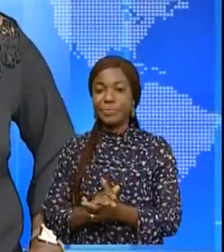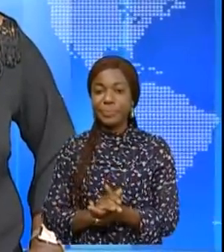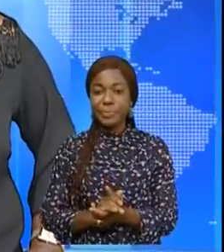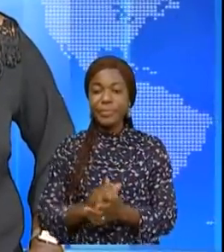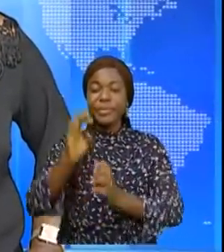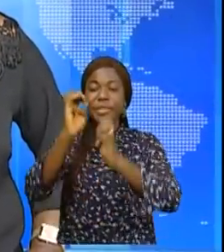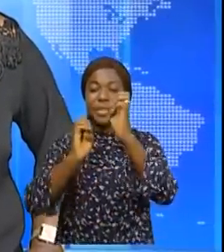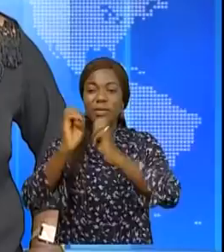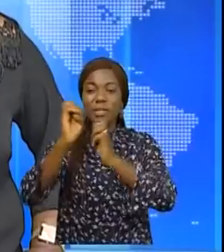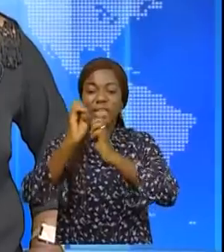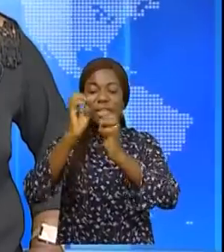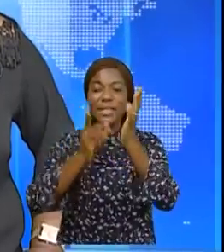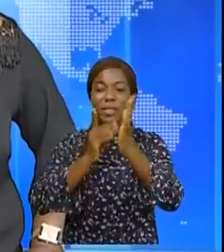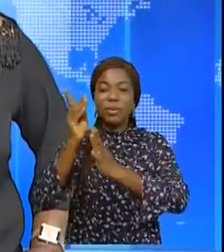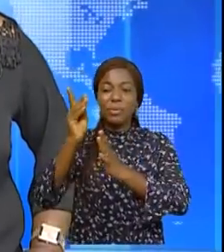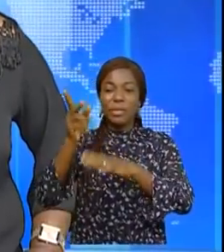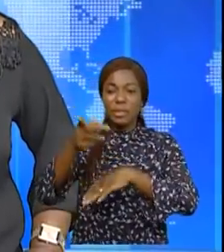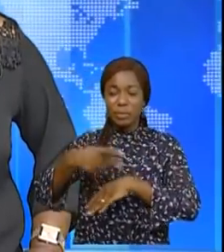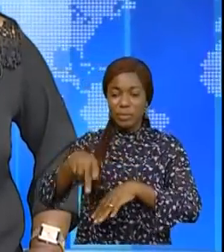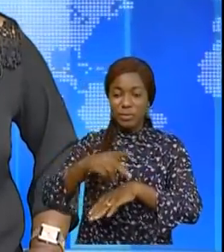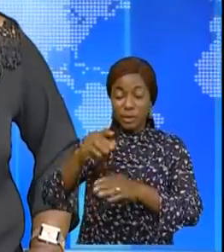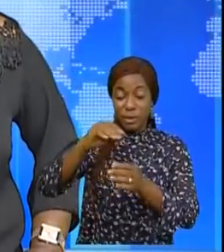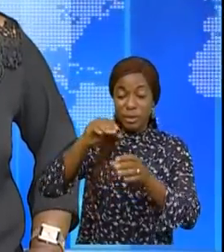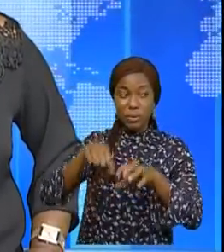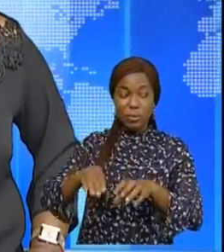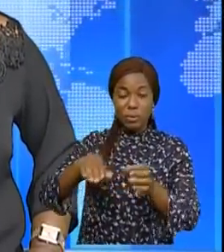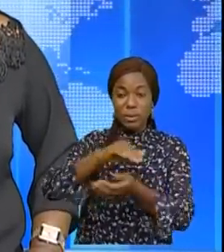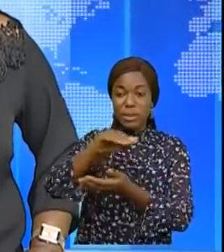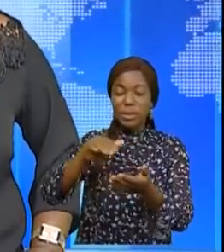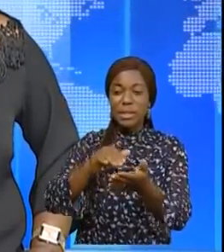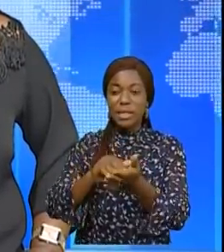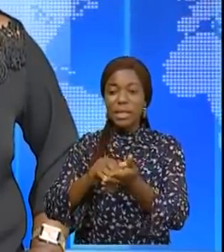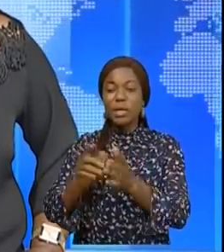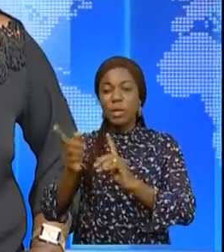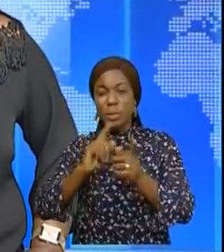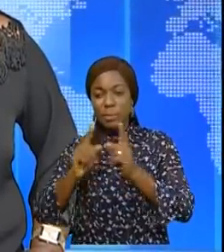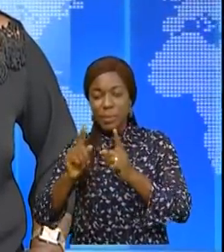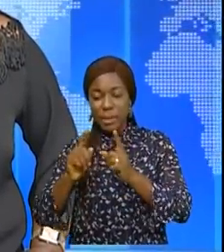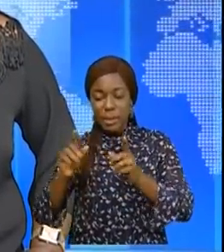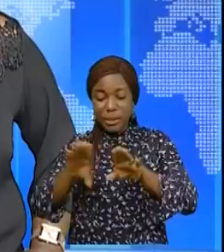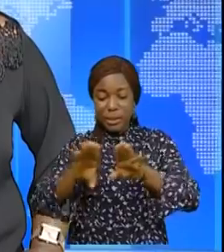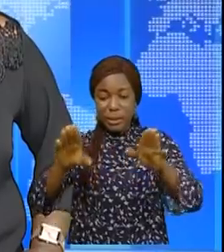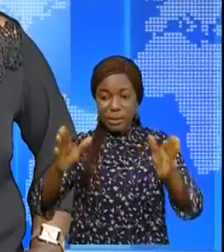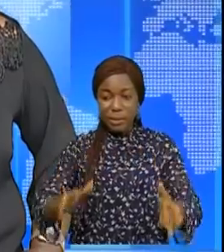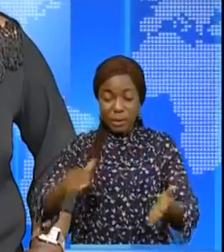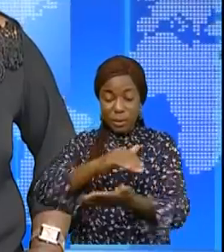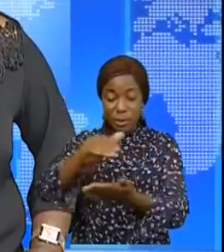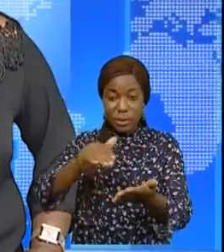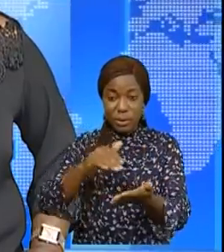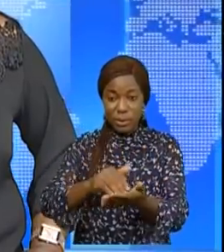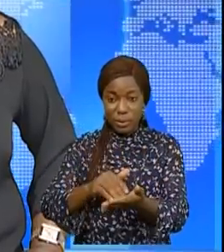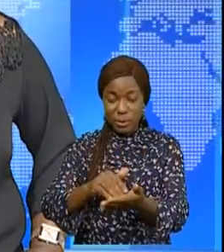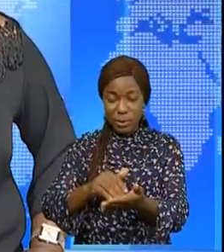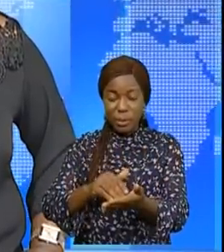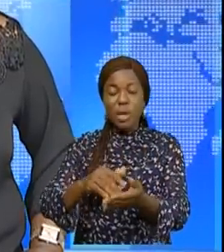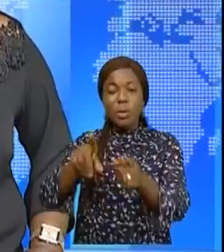Évaluer le développement de la province du Congo central, sujet au cœur de la table ronde entre l'organe délibérante provinciale exécutive du